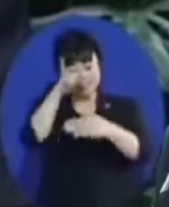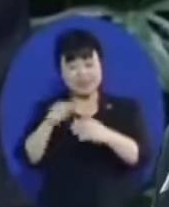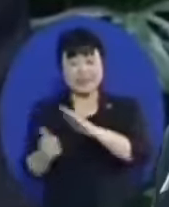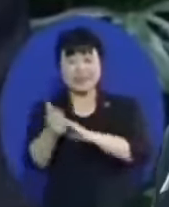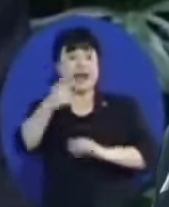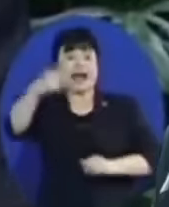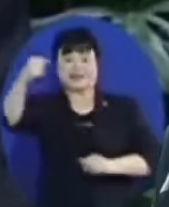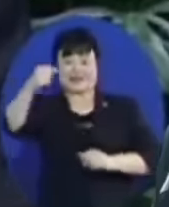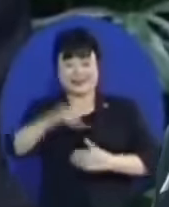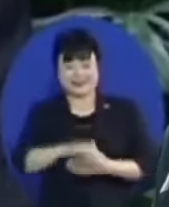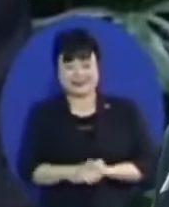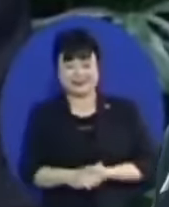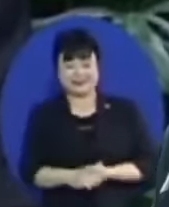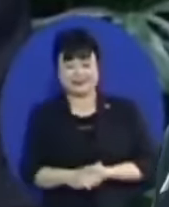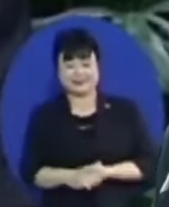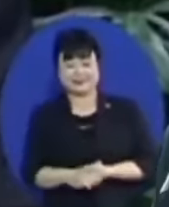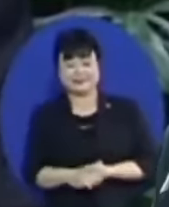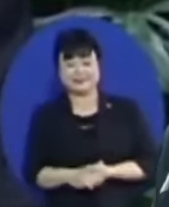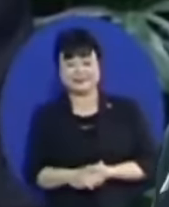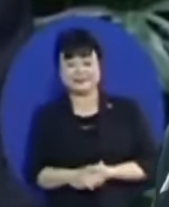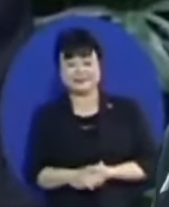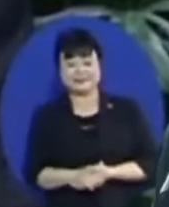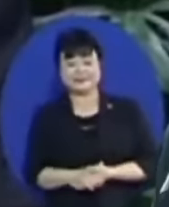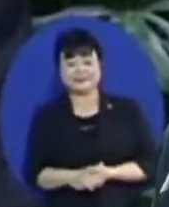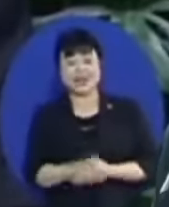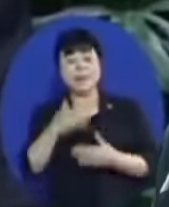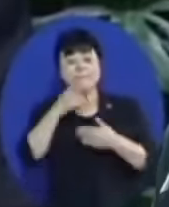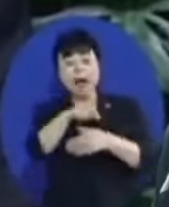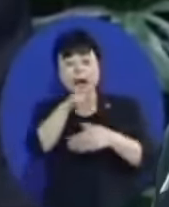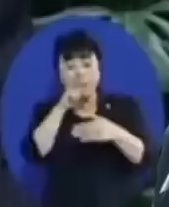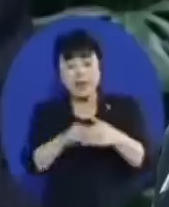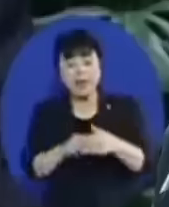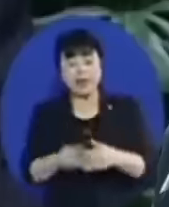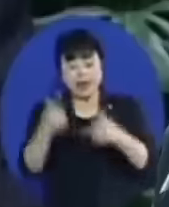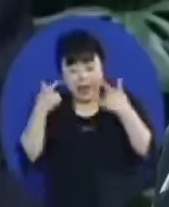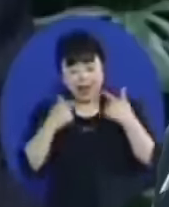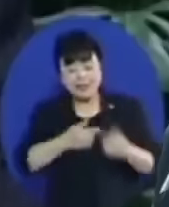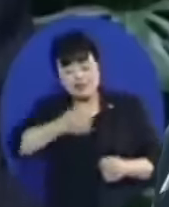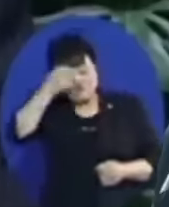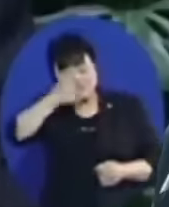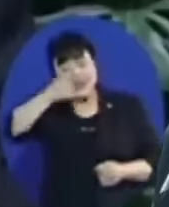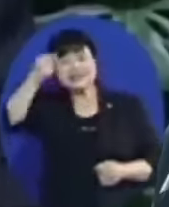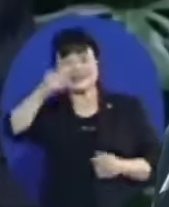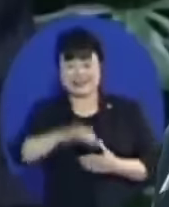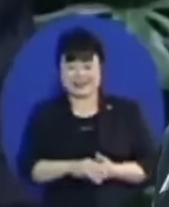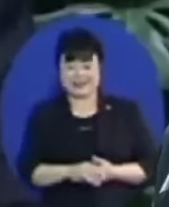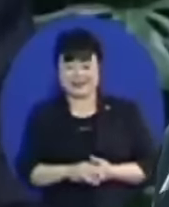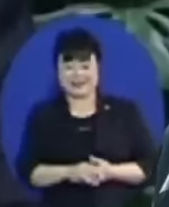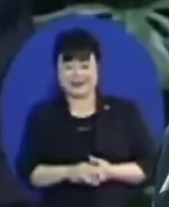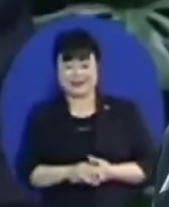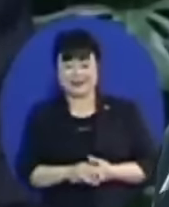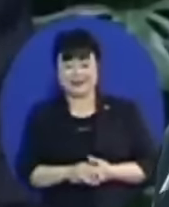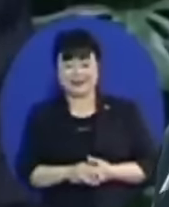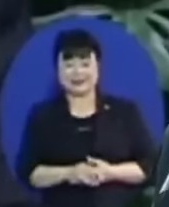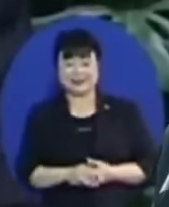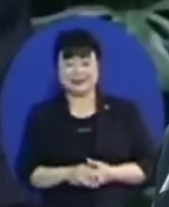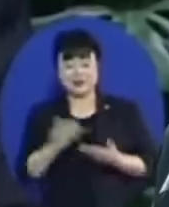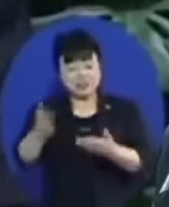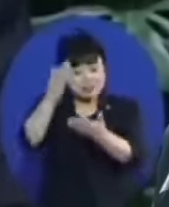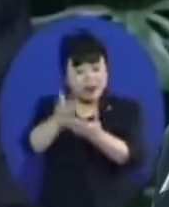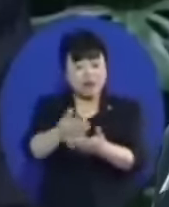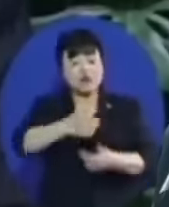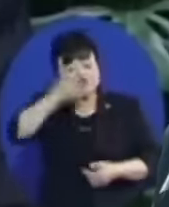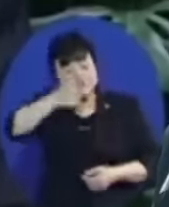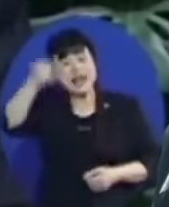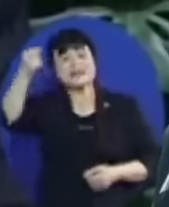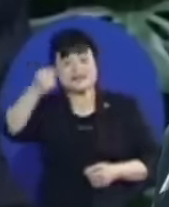희망을 가져야 되는 것입니다. 그리고 마음속에 늘 꿈을 꾸어야 되는 것입니다. 우리는 한시도 쉬지 않고 꿈을